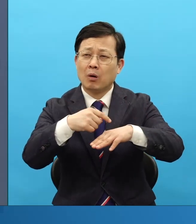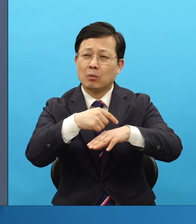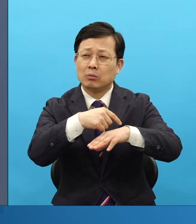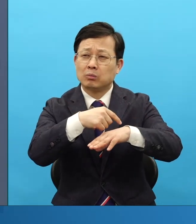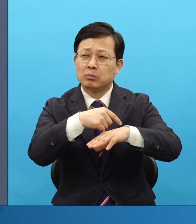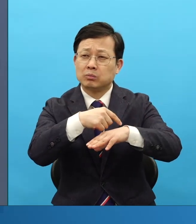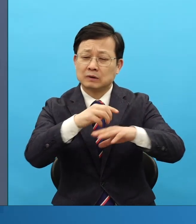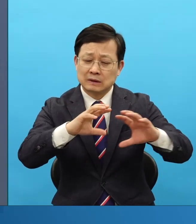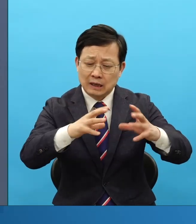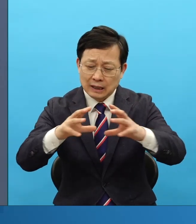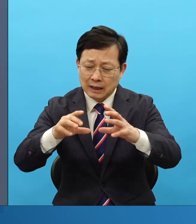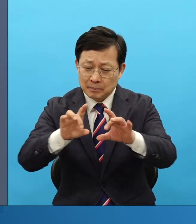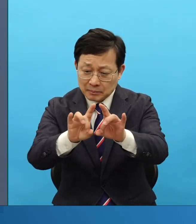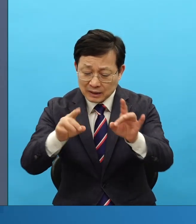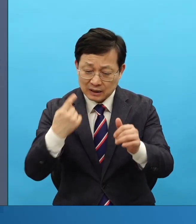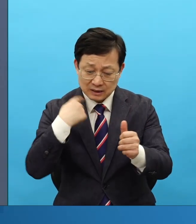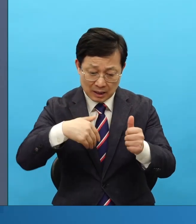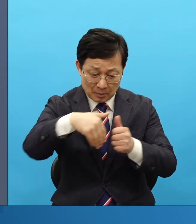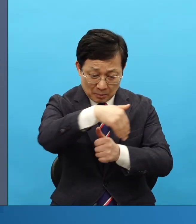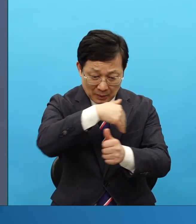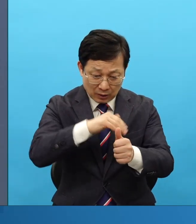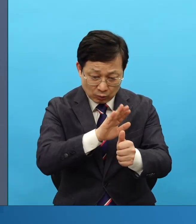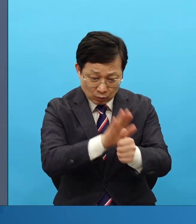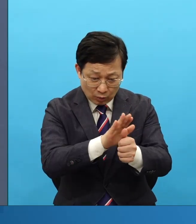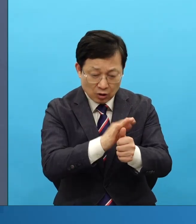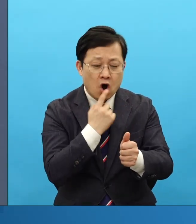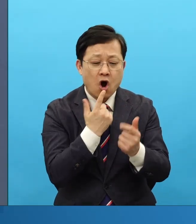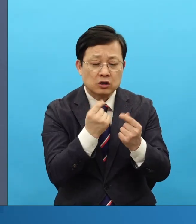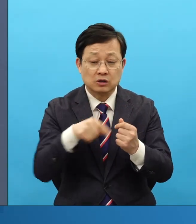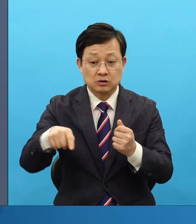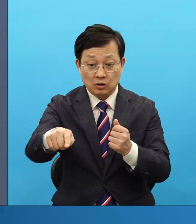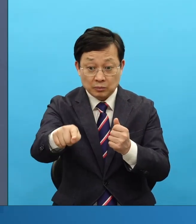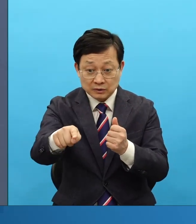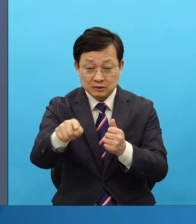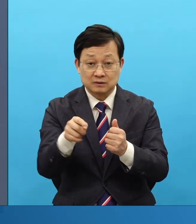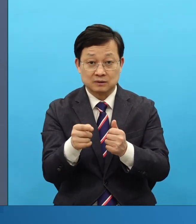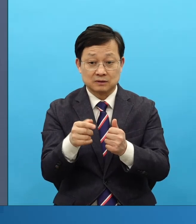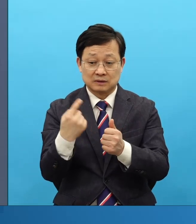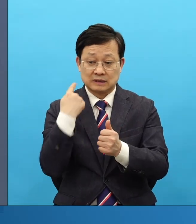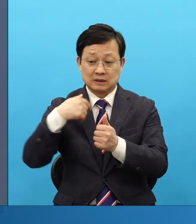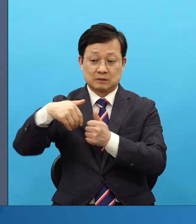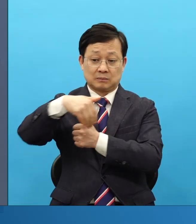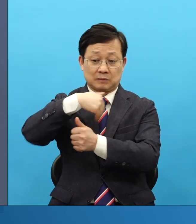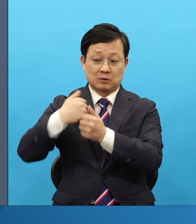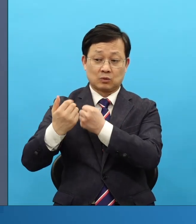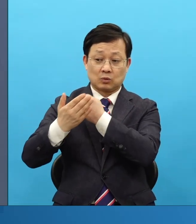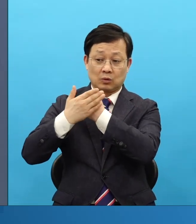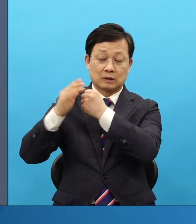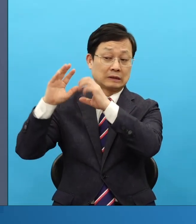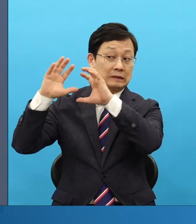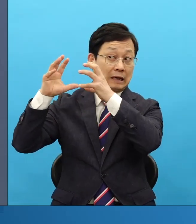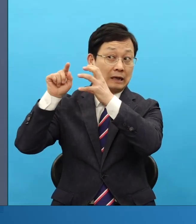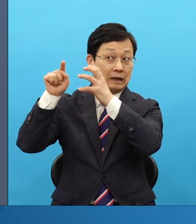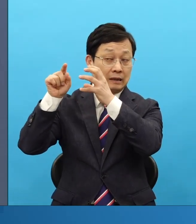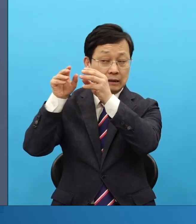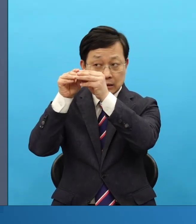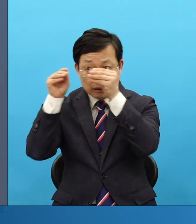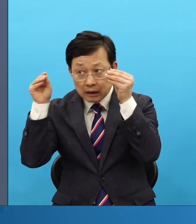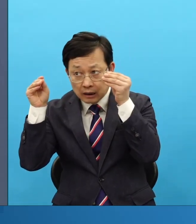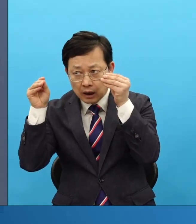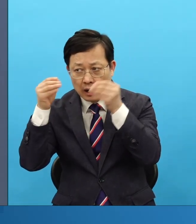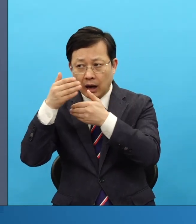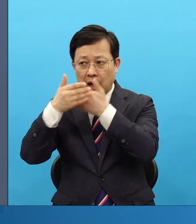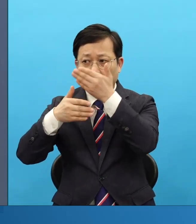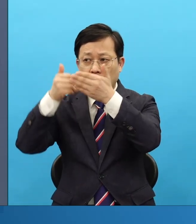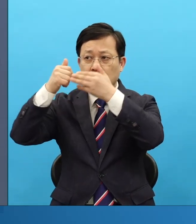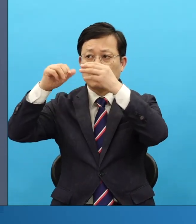배경이거든요. 배경이 있어요. And depending on what nation you're a citizen of, you have that background. 보좌가 배경입니다. But